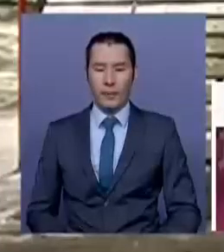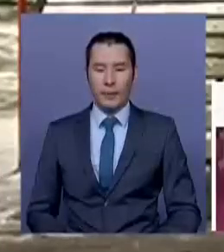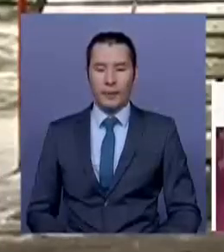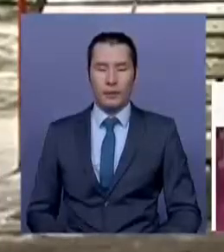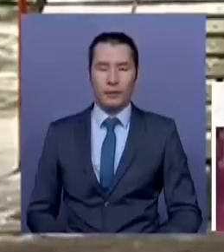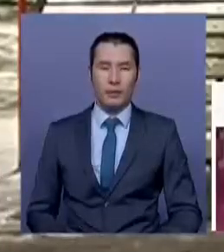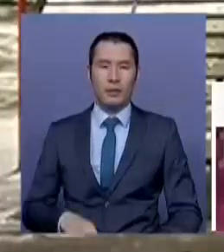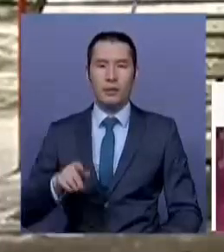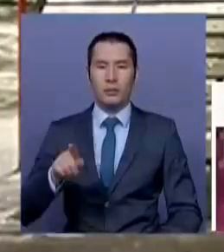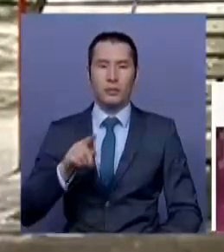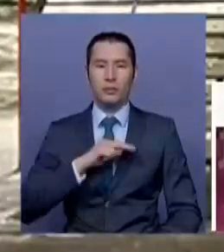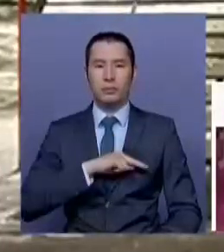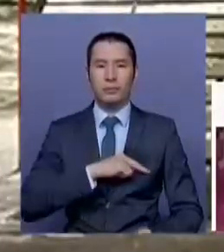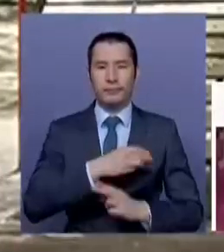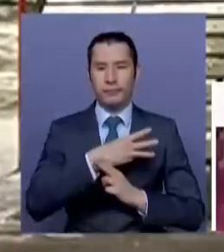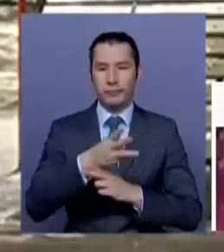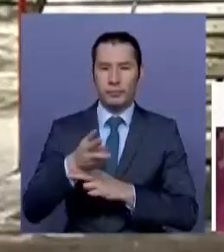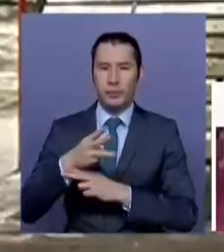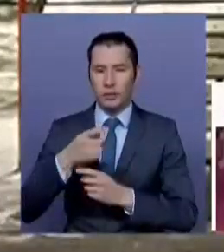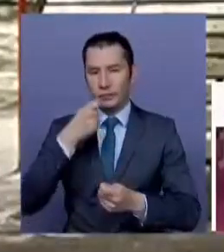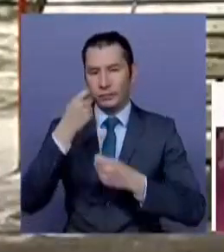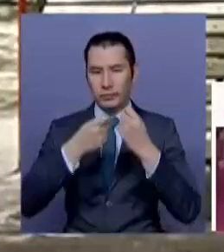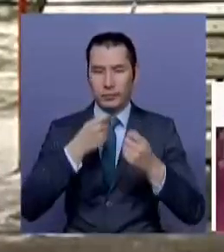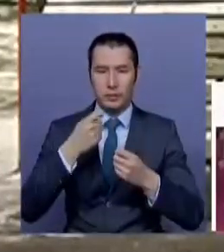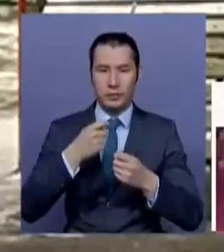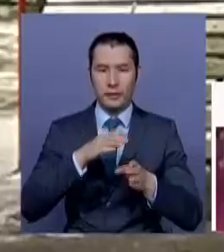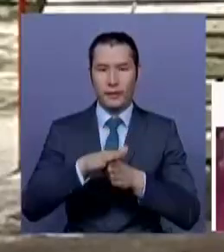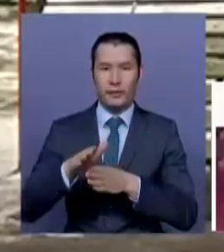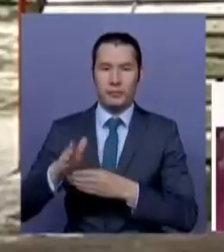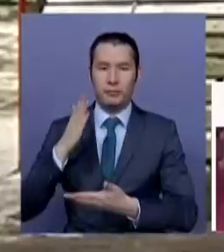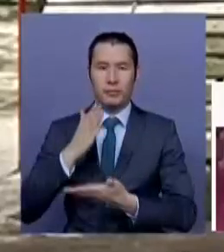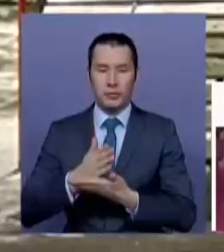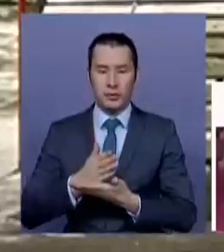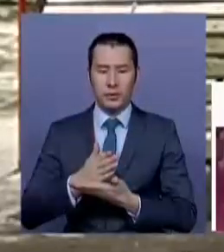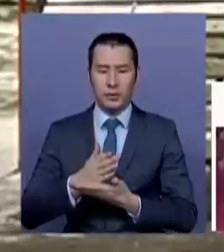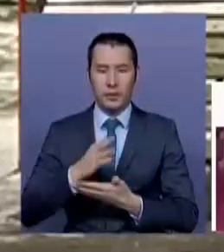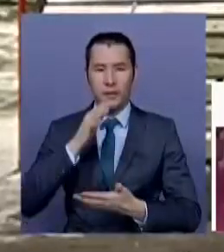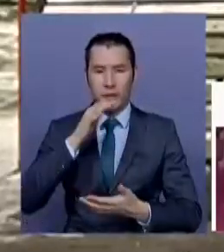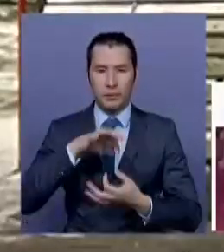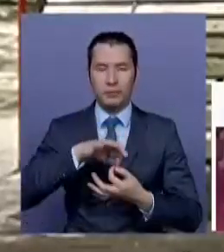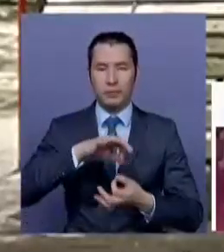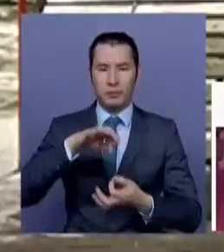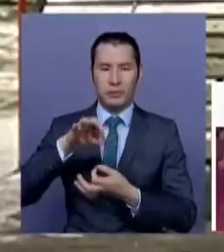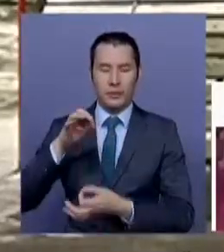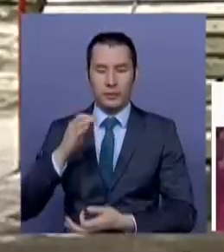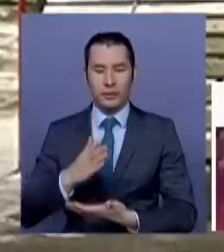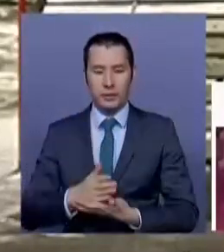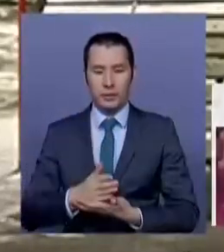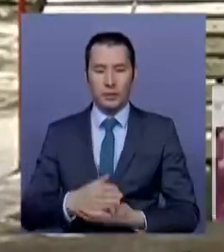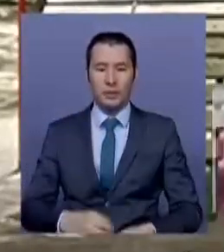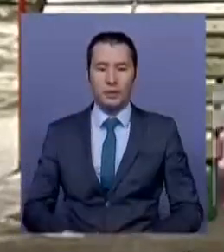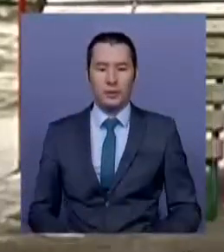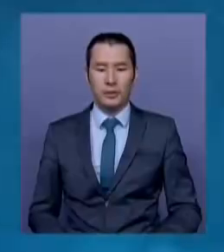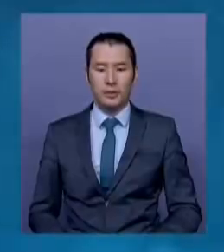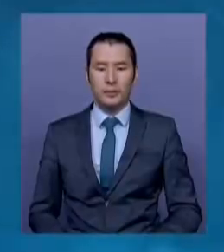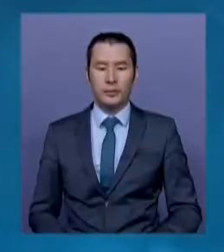хорошо. Тазалық жұмыстарын жасар алдында әрдайым алдын ала ескертеді және уақытылы жүргізіледі. Барлық жақсы әрі таза, ешқандай